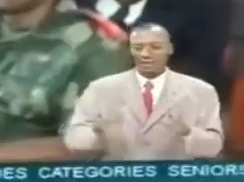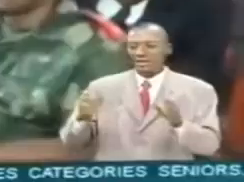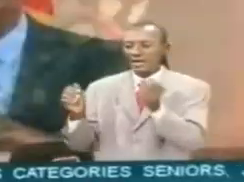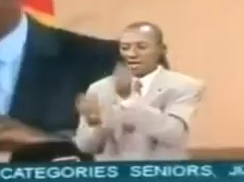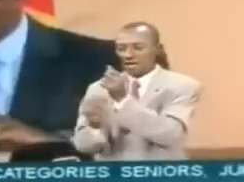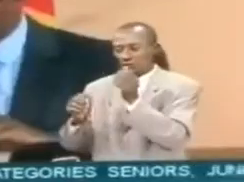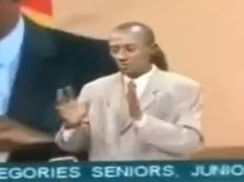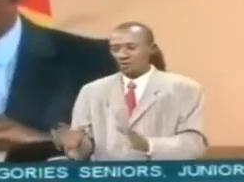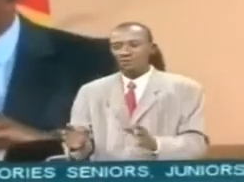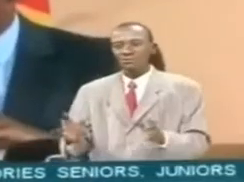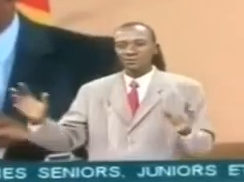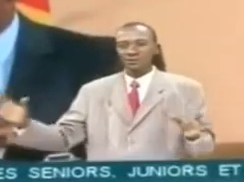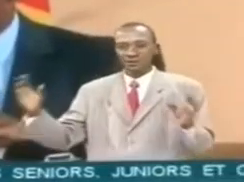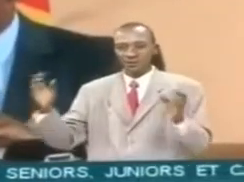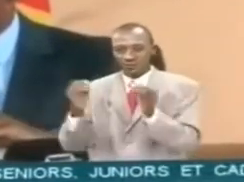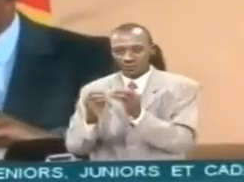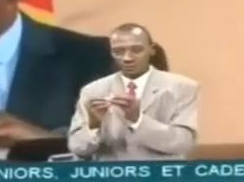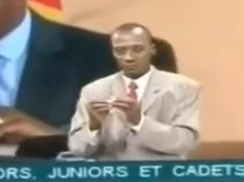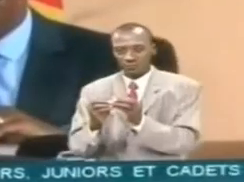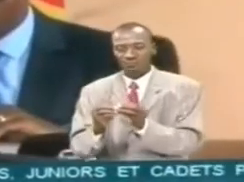à travers l'ouverture.